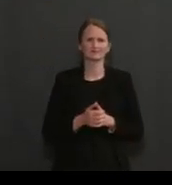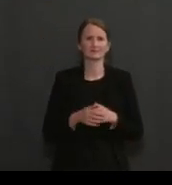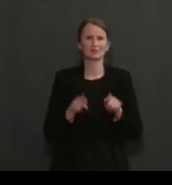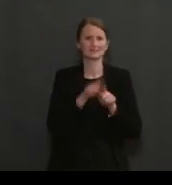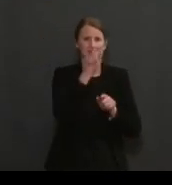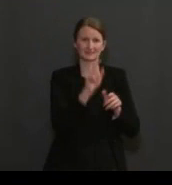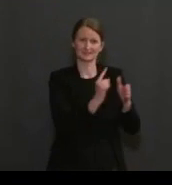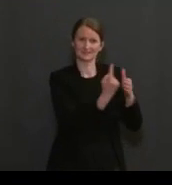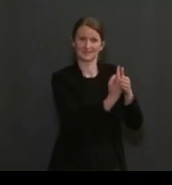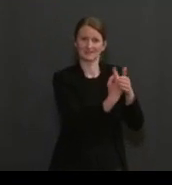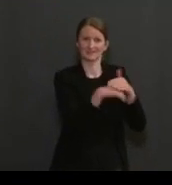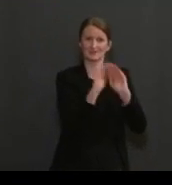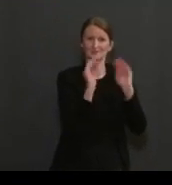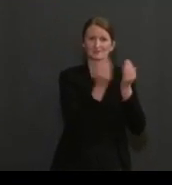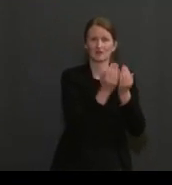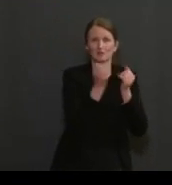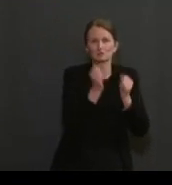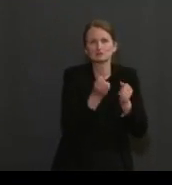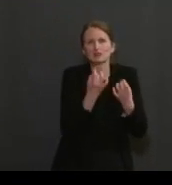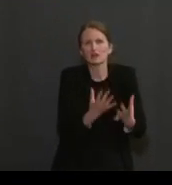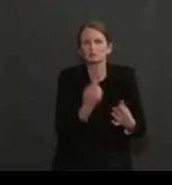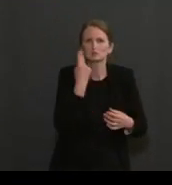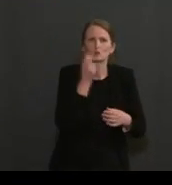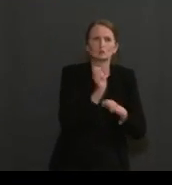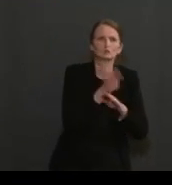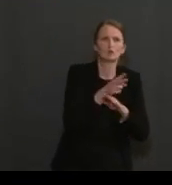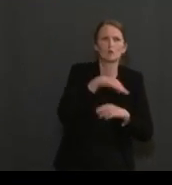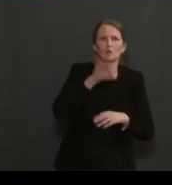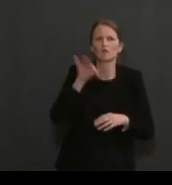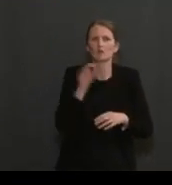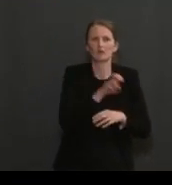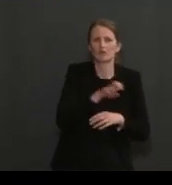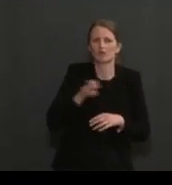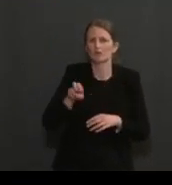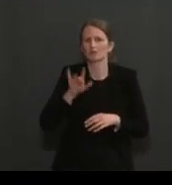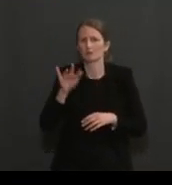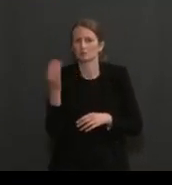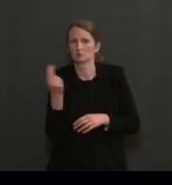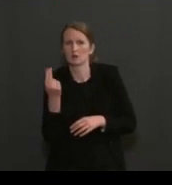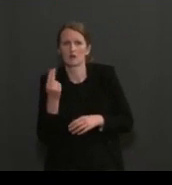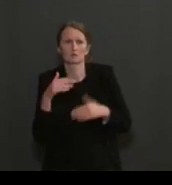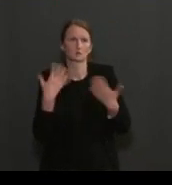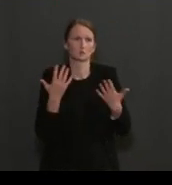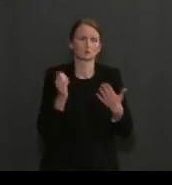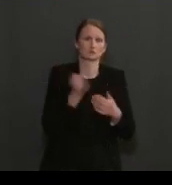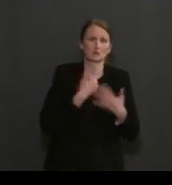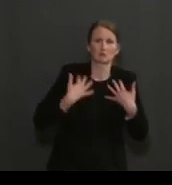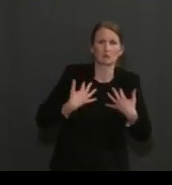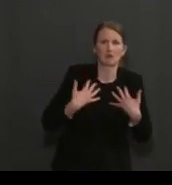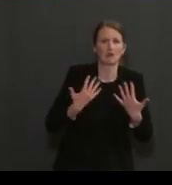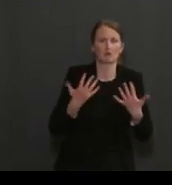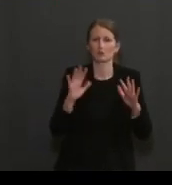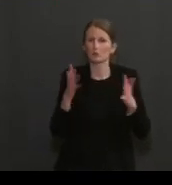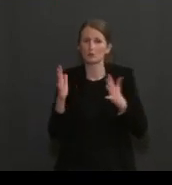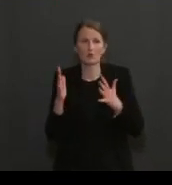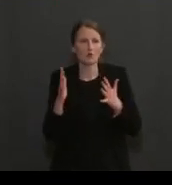sortir, ce qui est le cas normalement de sa chambre, ne fût-ce que pour aller aux toilettes par exemple, à la salle de bain, elle devra porter un masque de